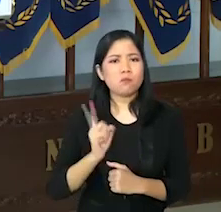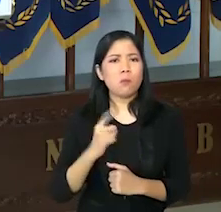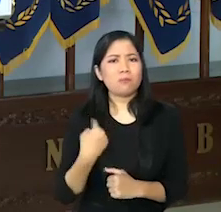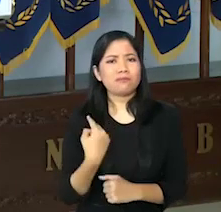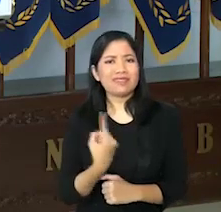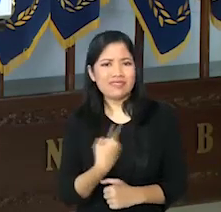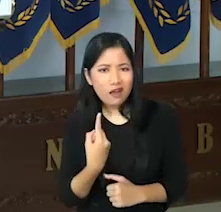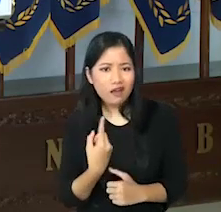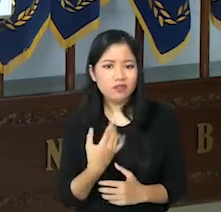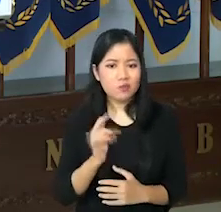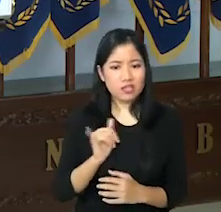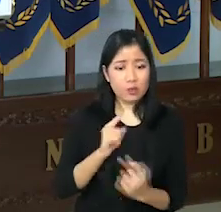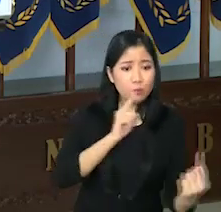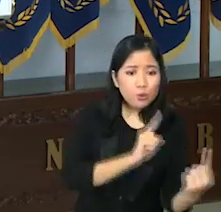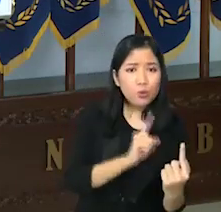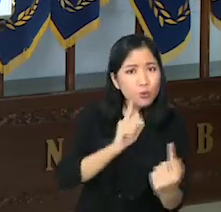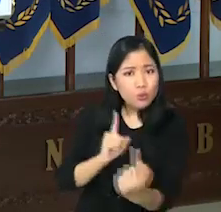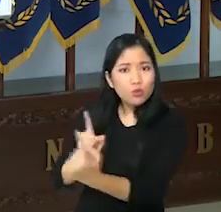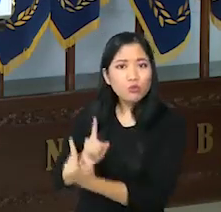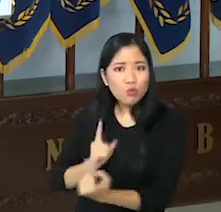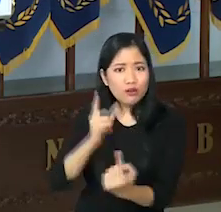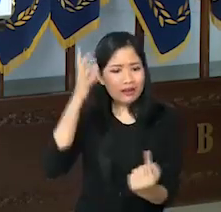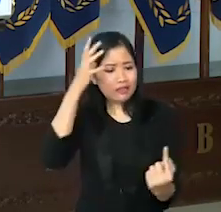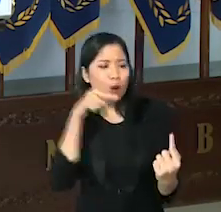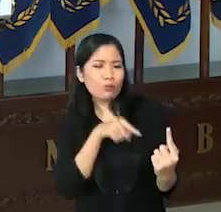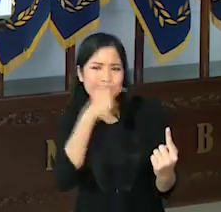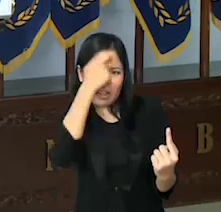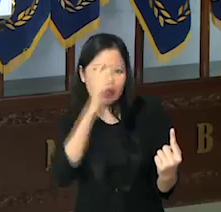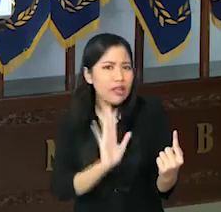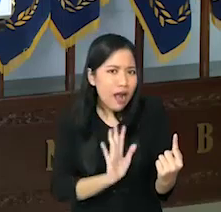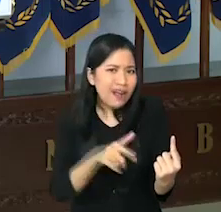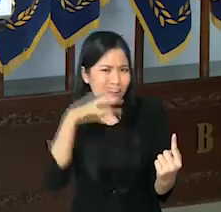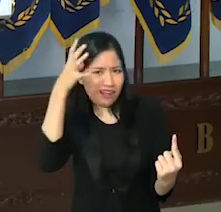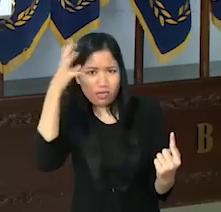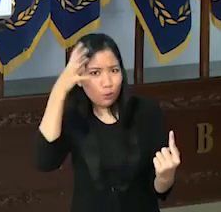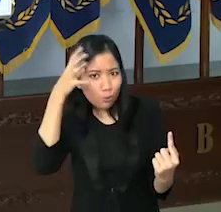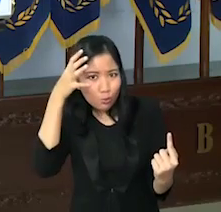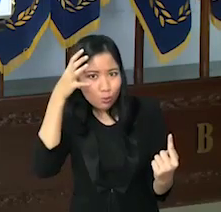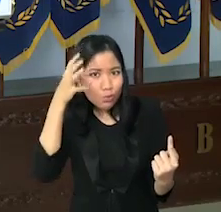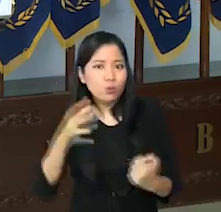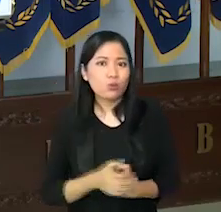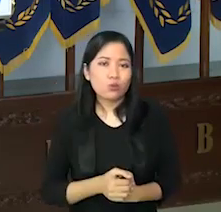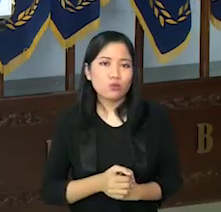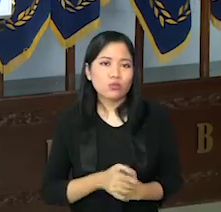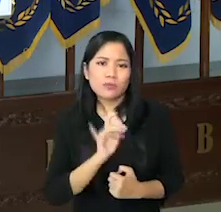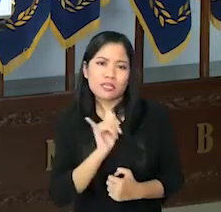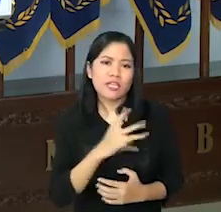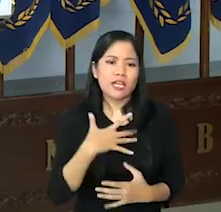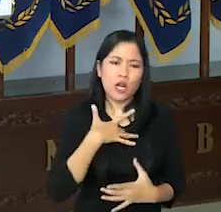bahwa orang yang disekitar kita Apakah menderita covert 19 tanpa